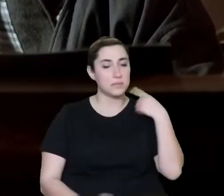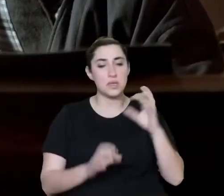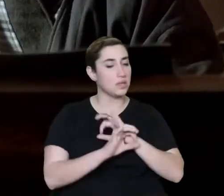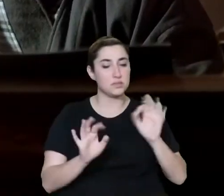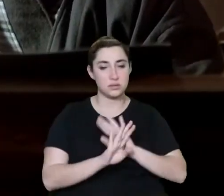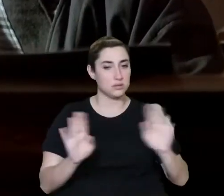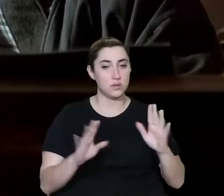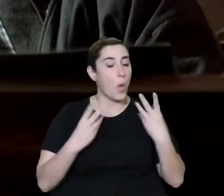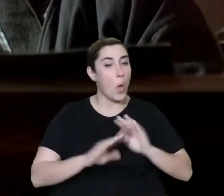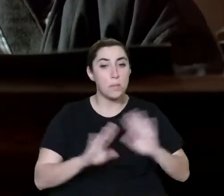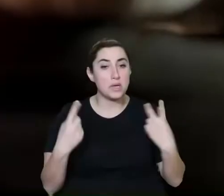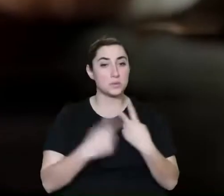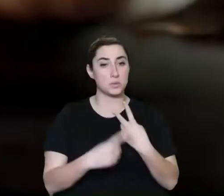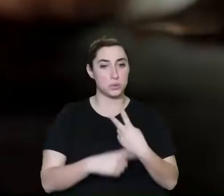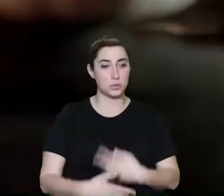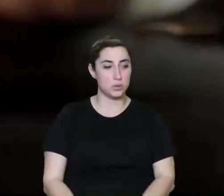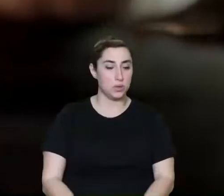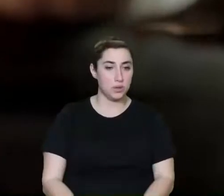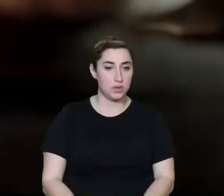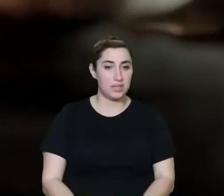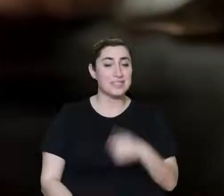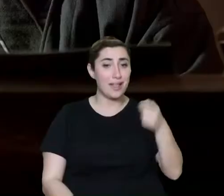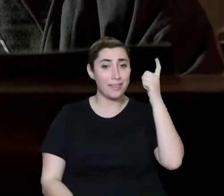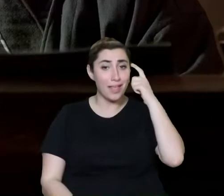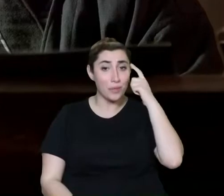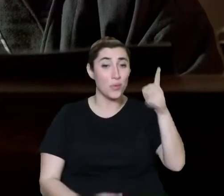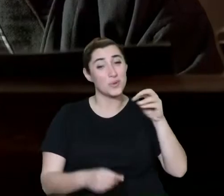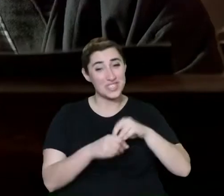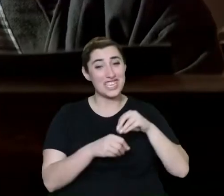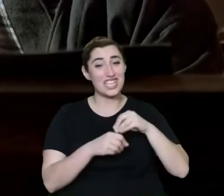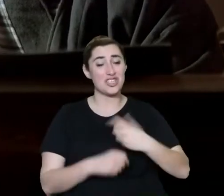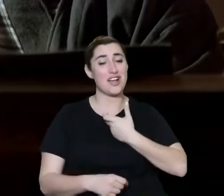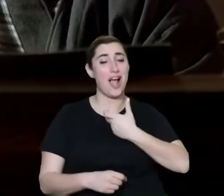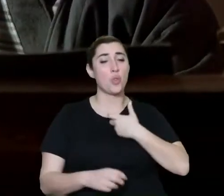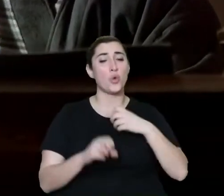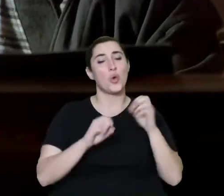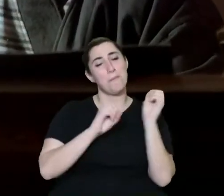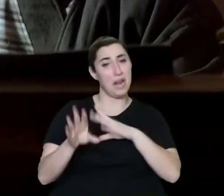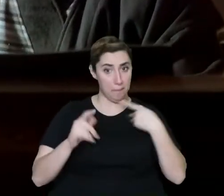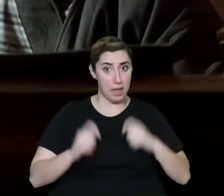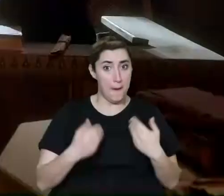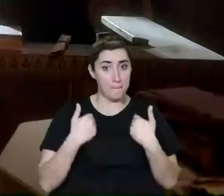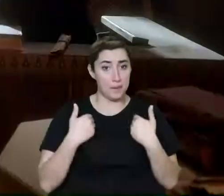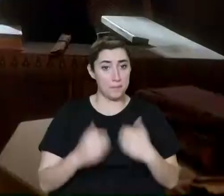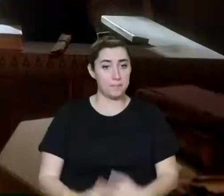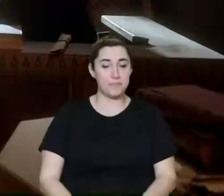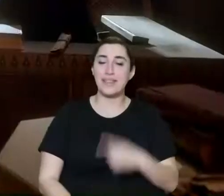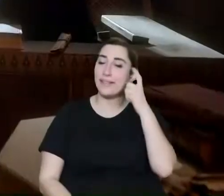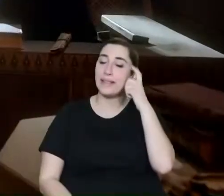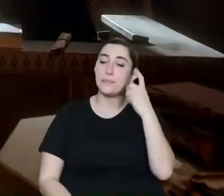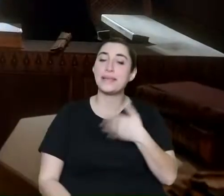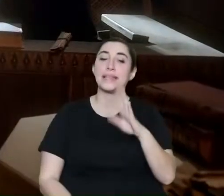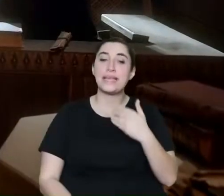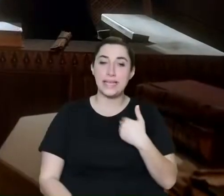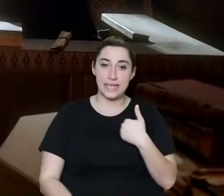Mümkünatı yoktur. Olmaz Yunus. Sen tanırsın diye kanunu uygulamaktan nasıl vazgeçerim? Tanımakla